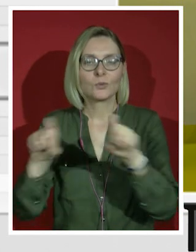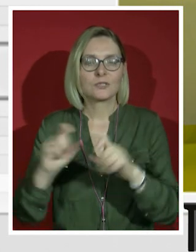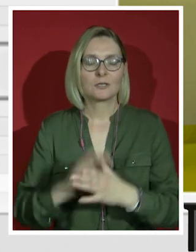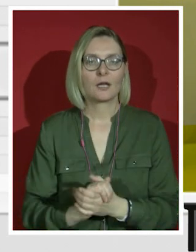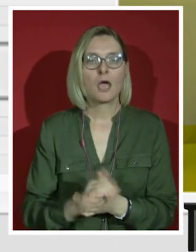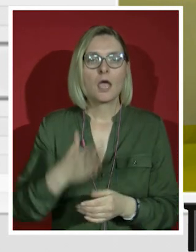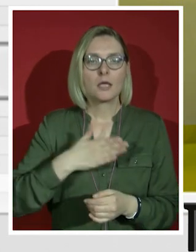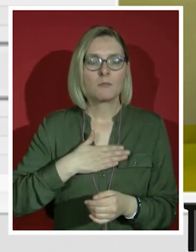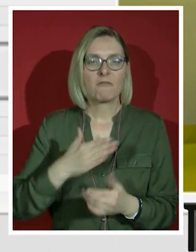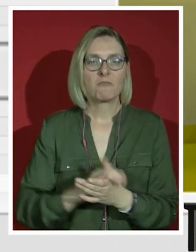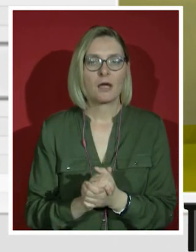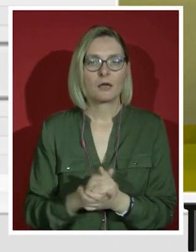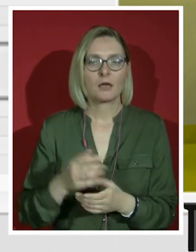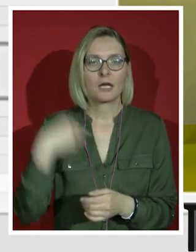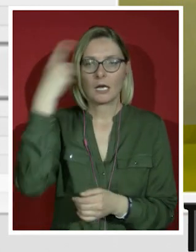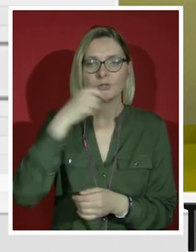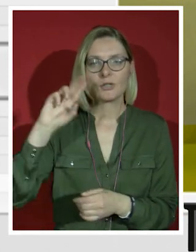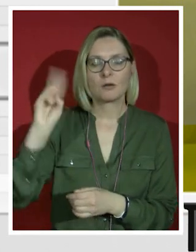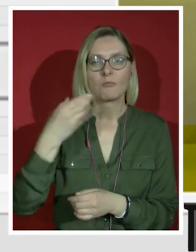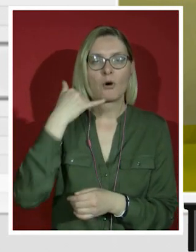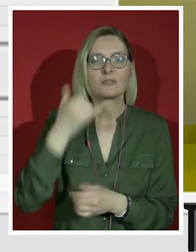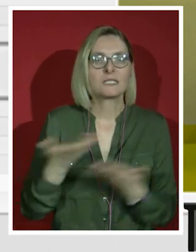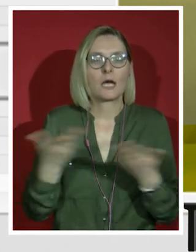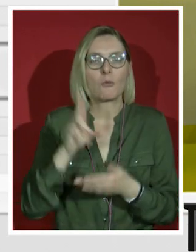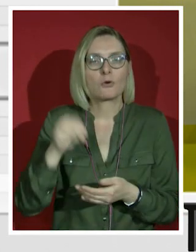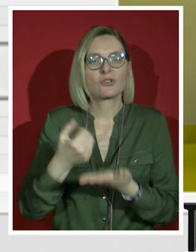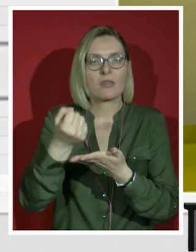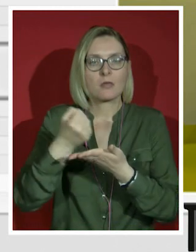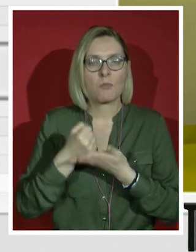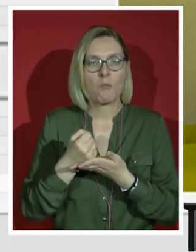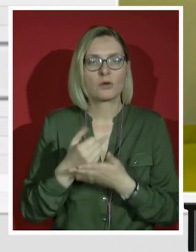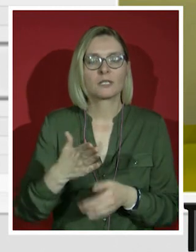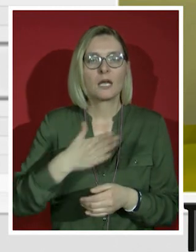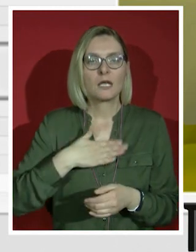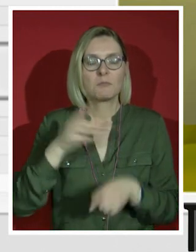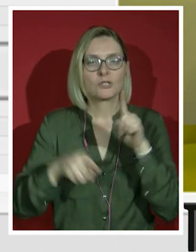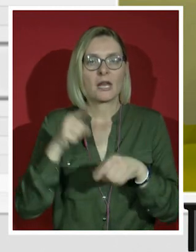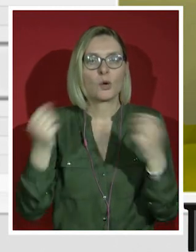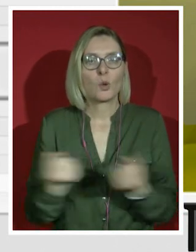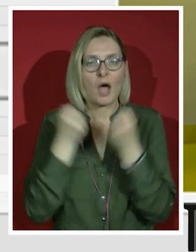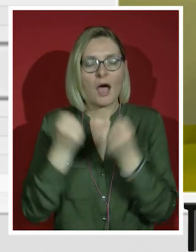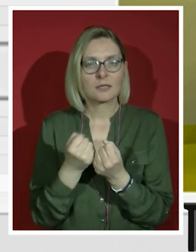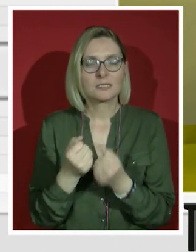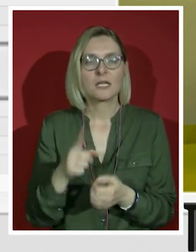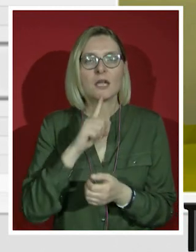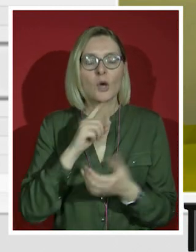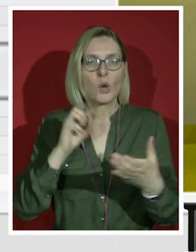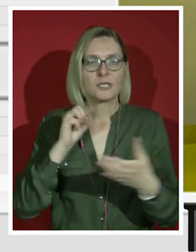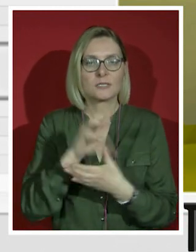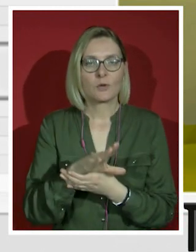и имавме и лични повици како може да не излезат во пресред. Имаше неколку акции кои се кои ги